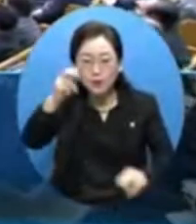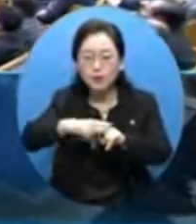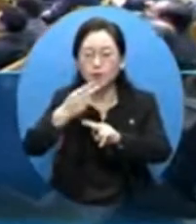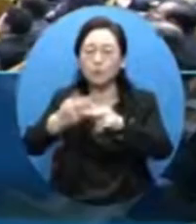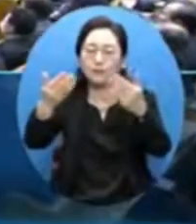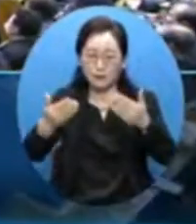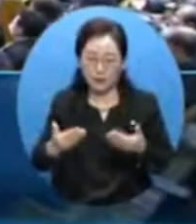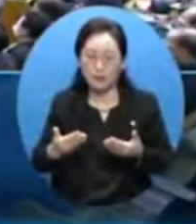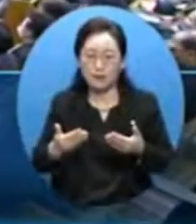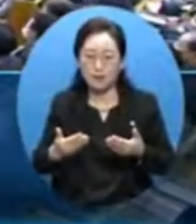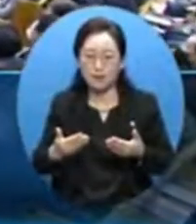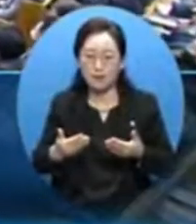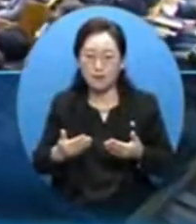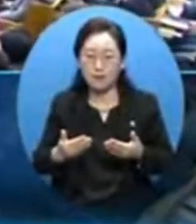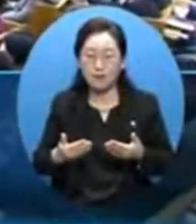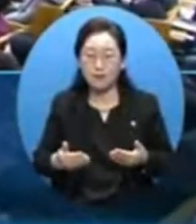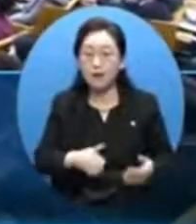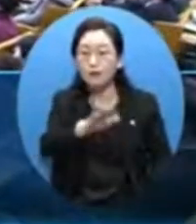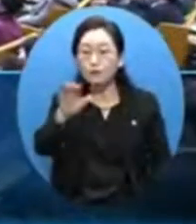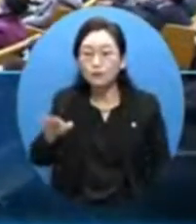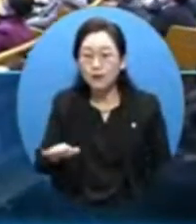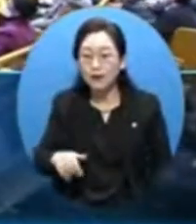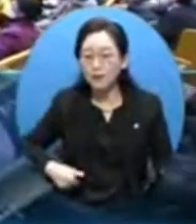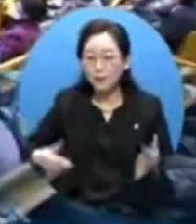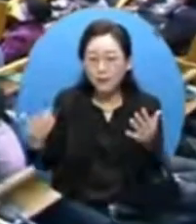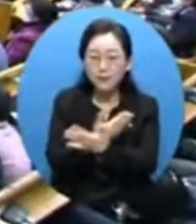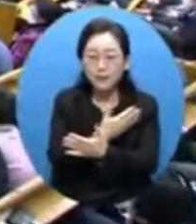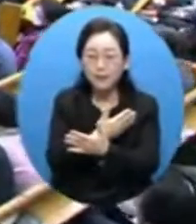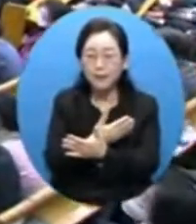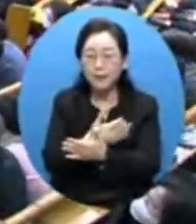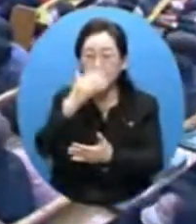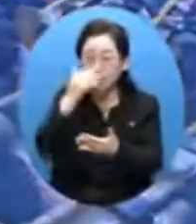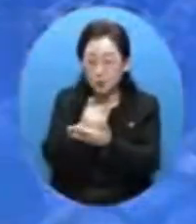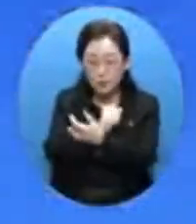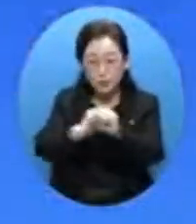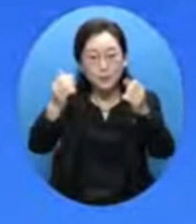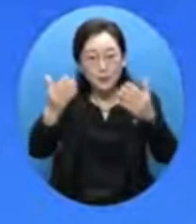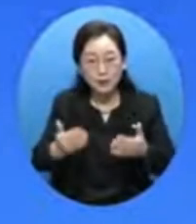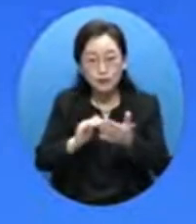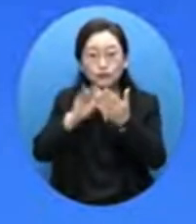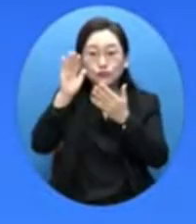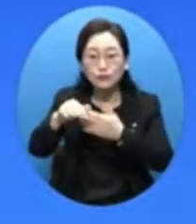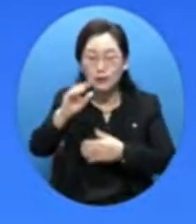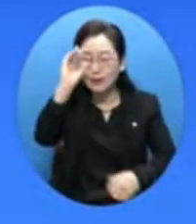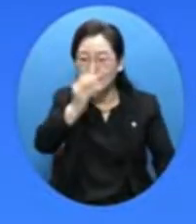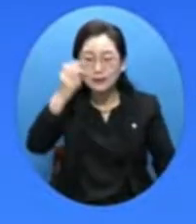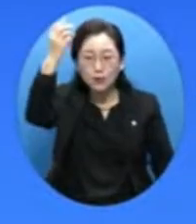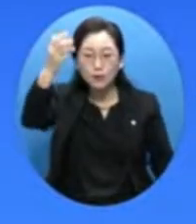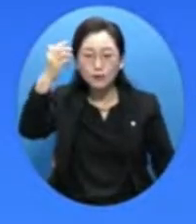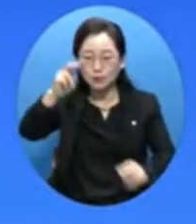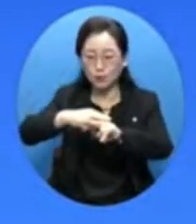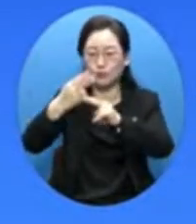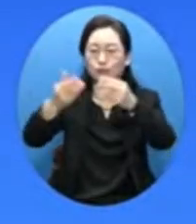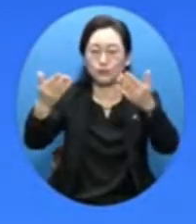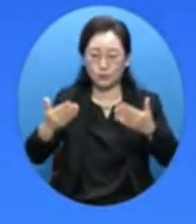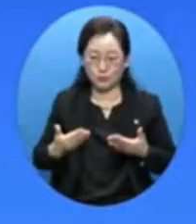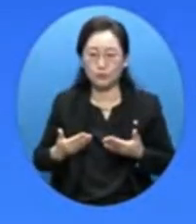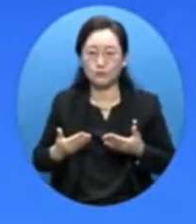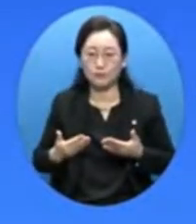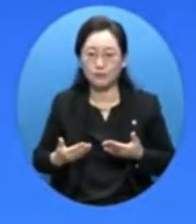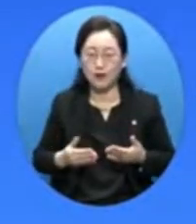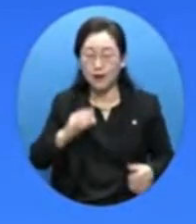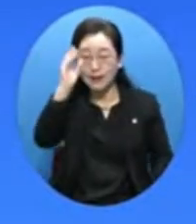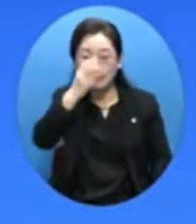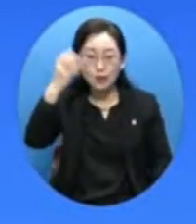받으리니, 우리하고 우리가 회개하고 죄사함을 받으면 우리가 성령을 선물로 주시는 것입니다.